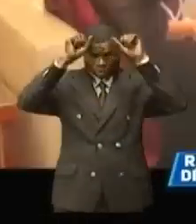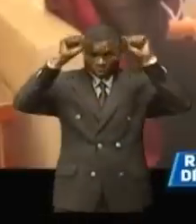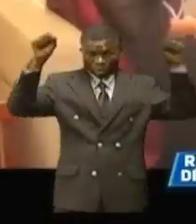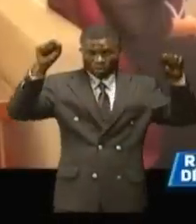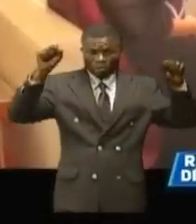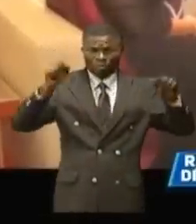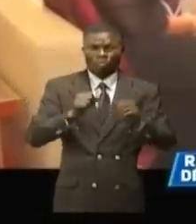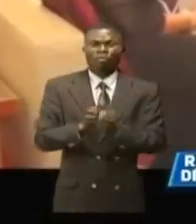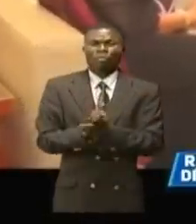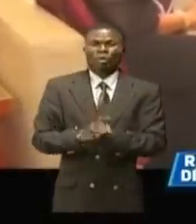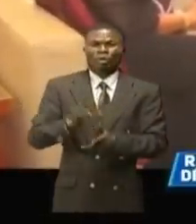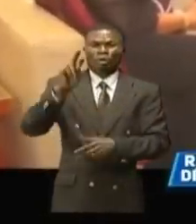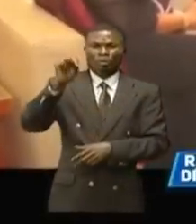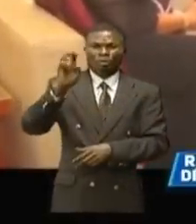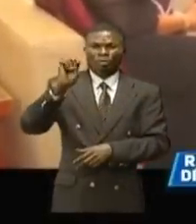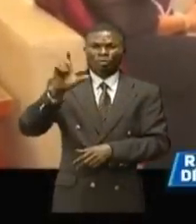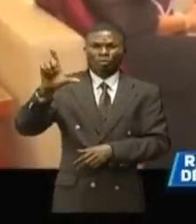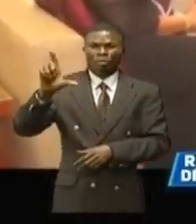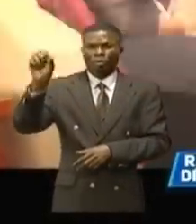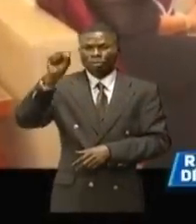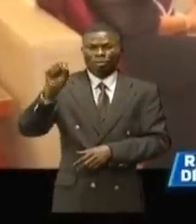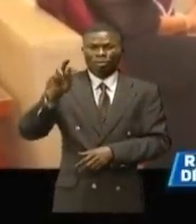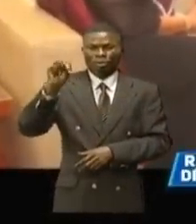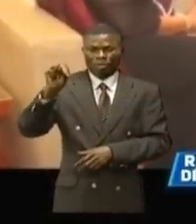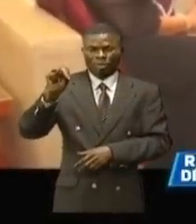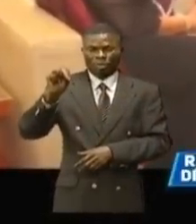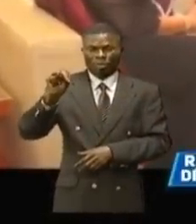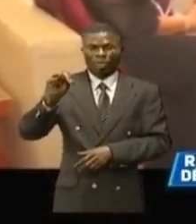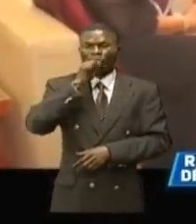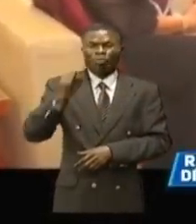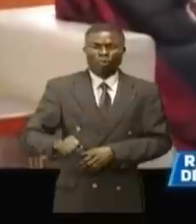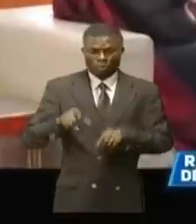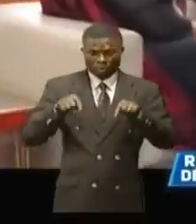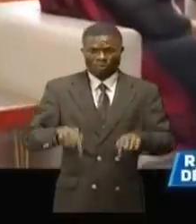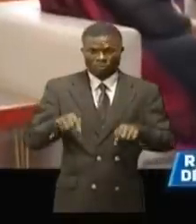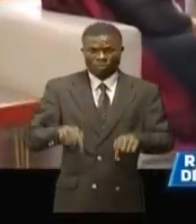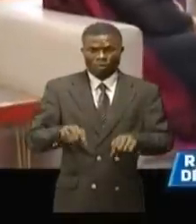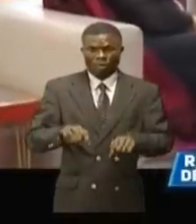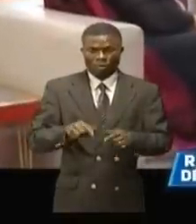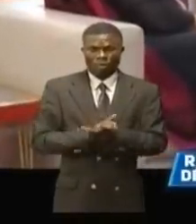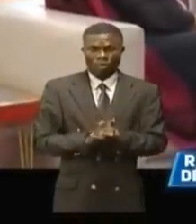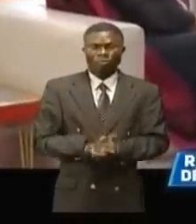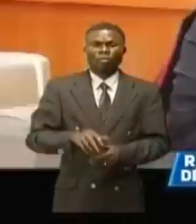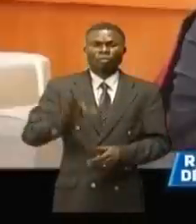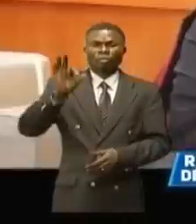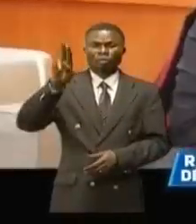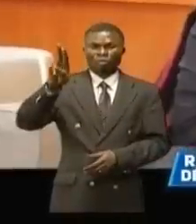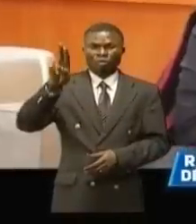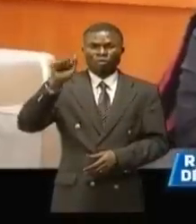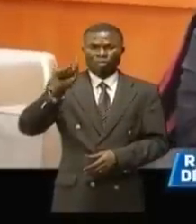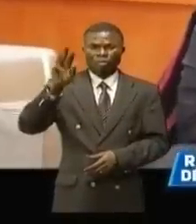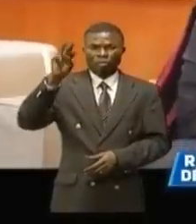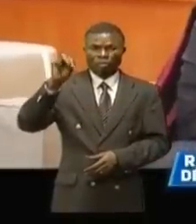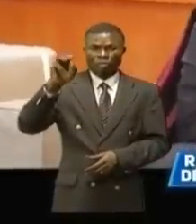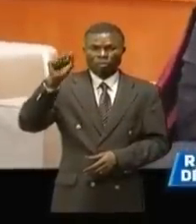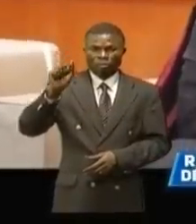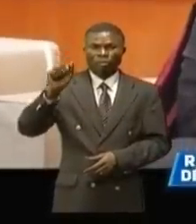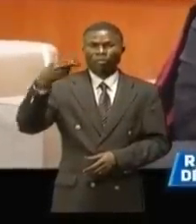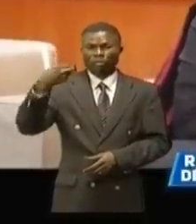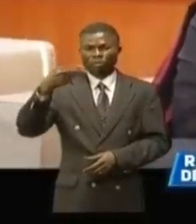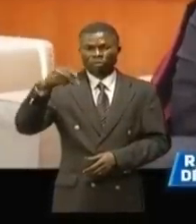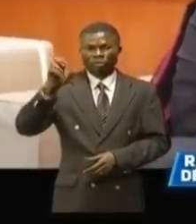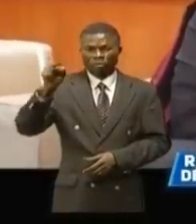Nelson Mandela, Thabo Mbeki, Jacob Zuma et aujourd'hui Cyril Ramaphosa. Vital Kamerhe et